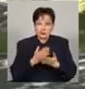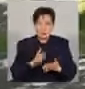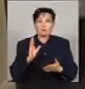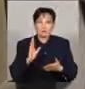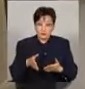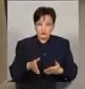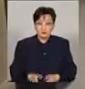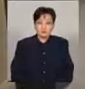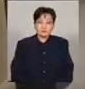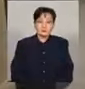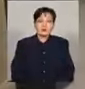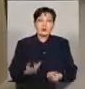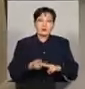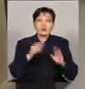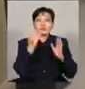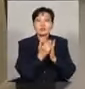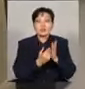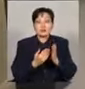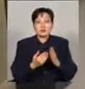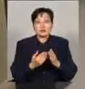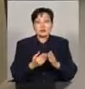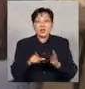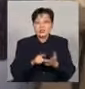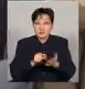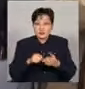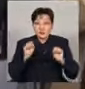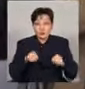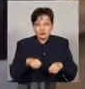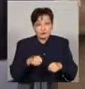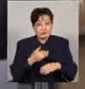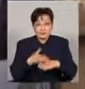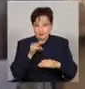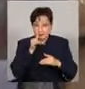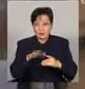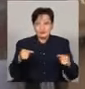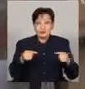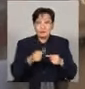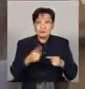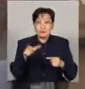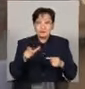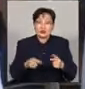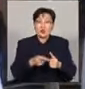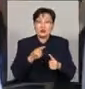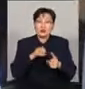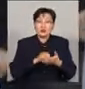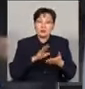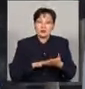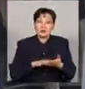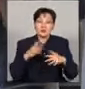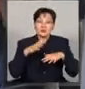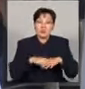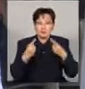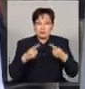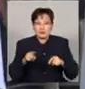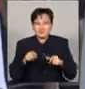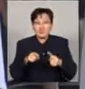да. Айтпақшы, бұл бағдарламаның қызығын зейнеткерлер де көре алмайды. Сонымен қатар нақты бір адамның атына жазылған төлем шотын басқа